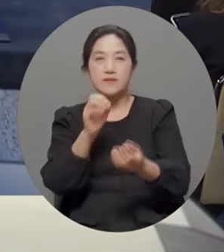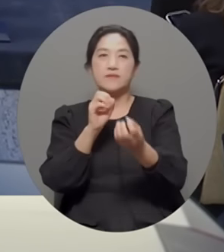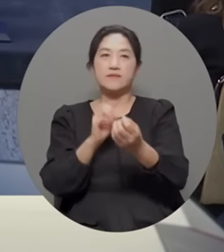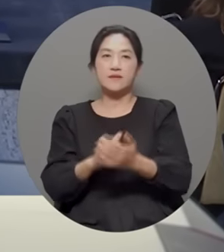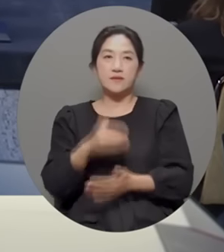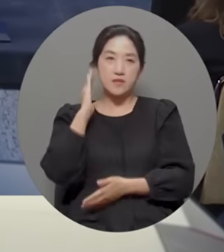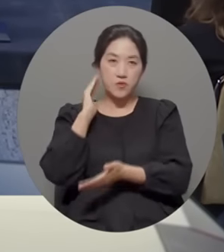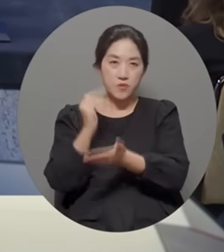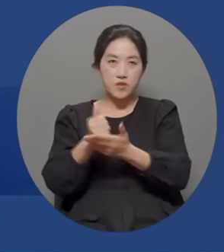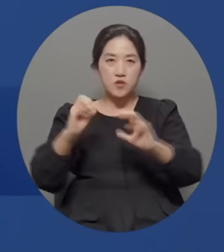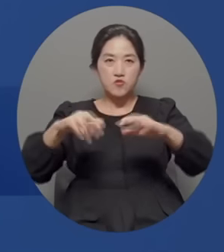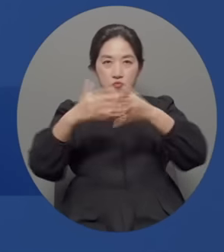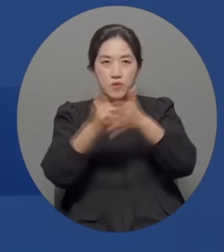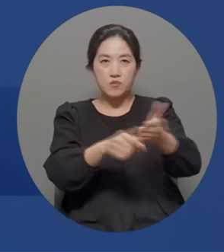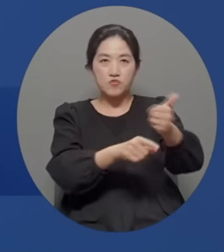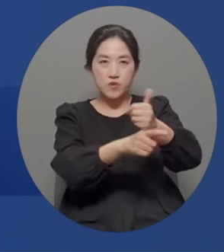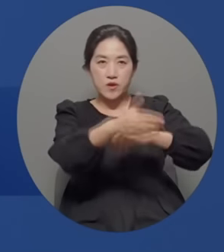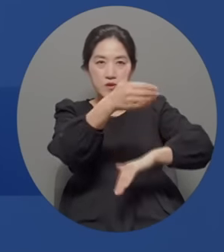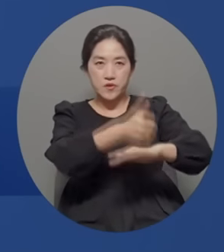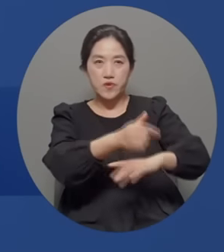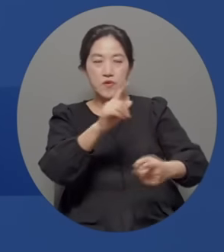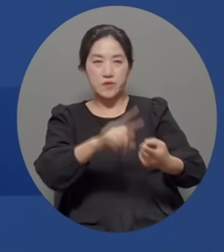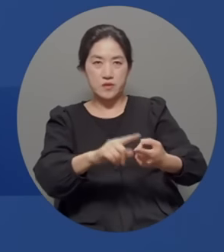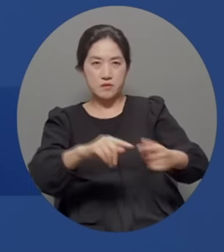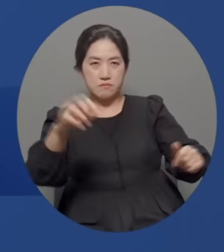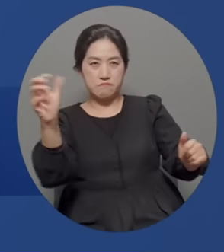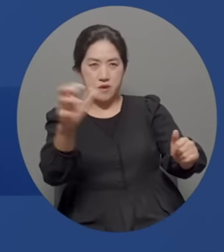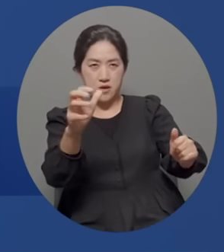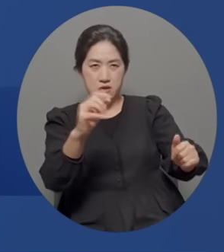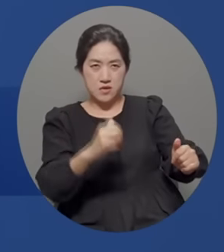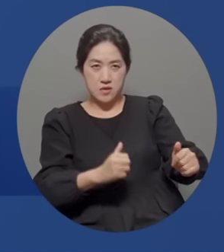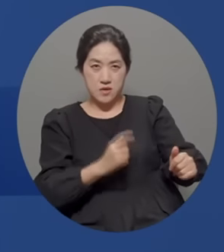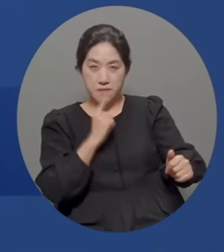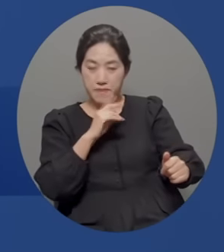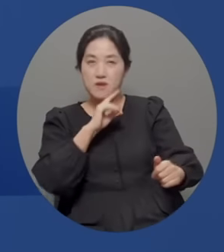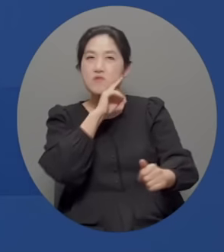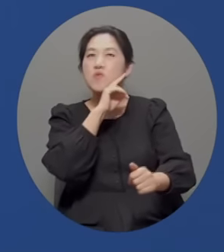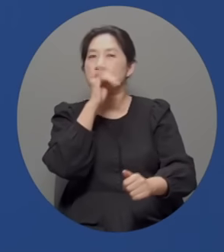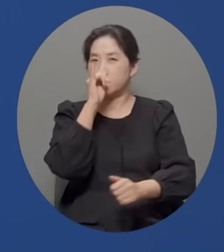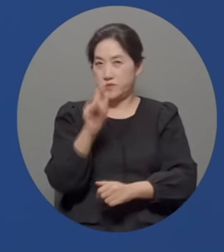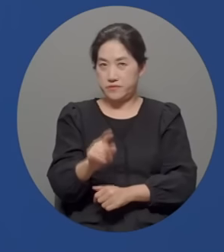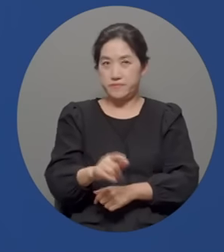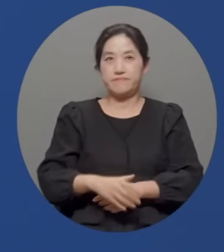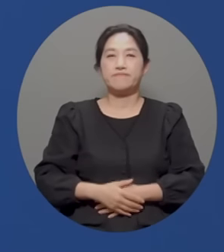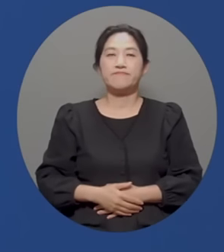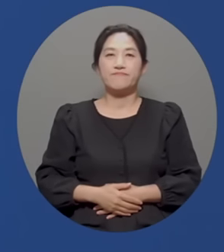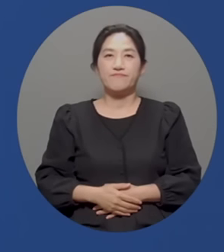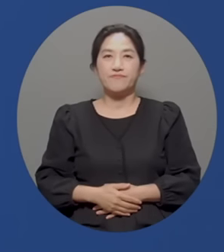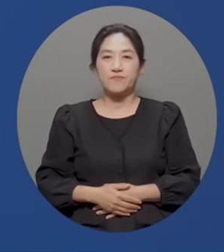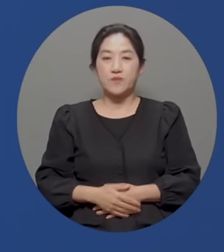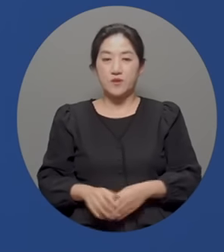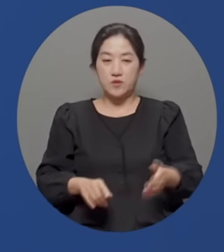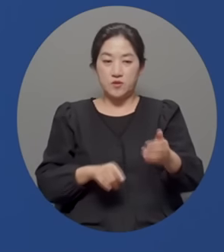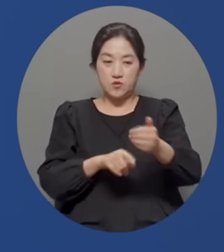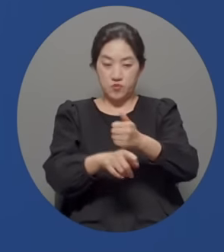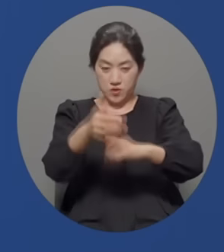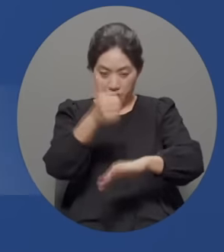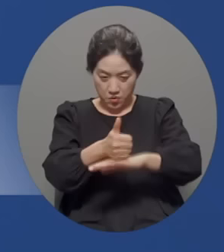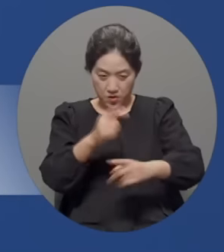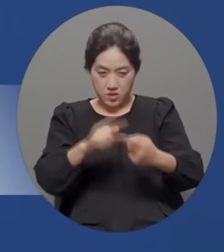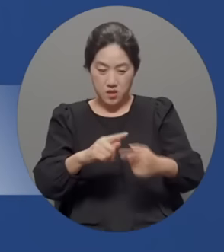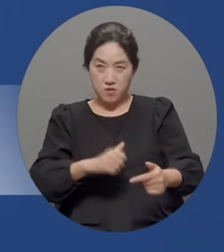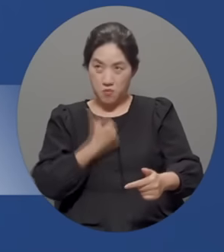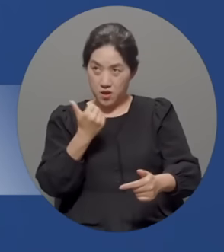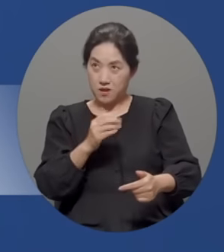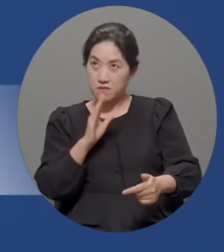대통령님께서 국방부 수사 결과에 대해서 질책을 했다라는 의혹도 좀 있습니다. 수사 결과에 대해 격노했는지